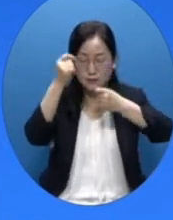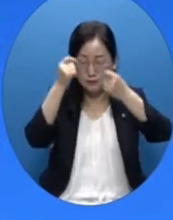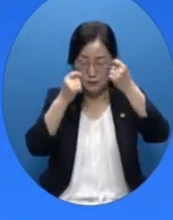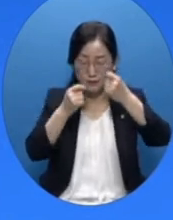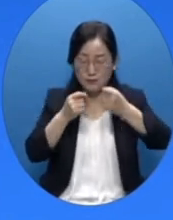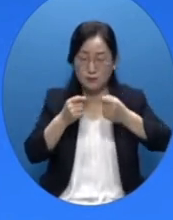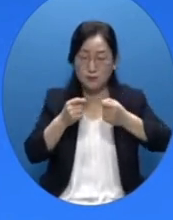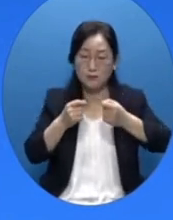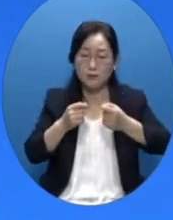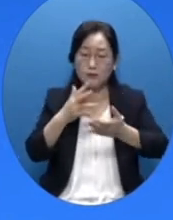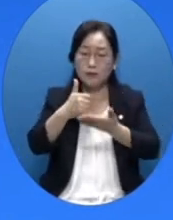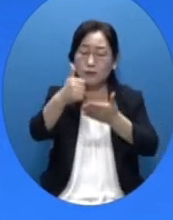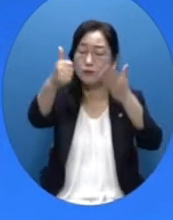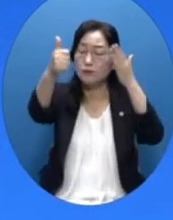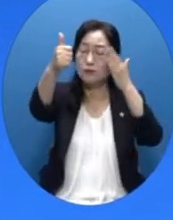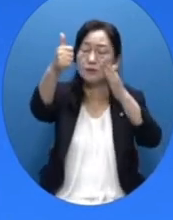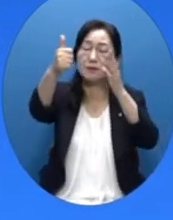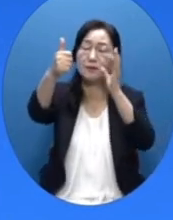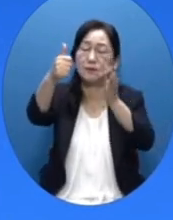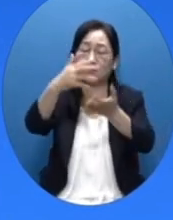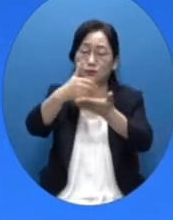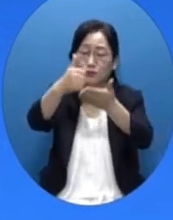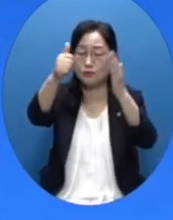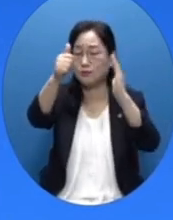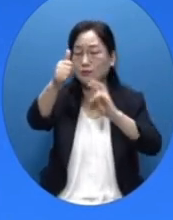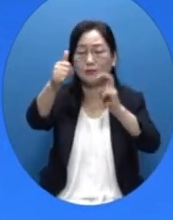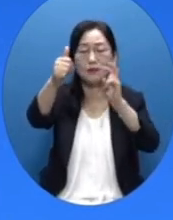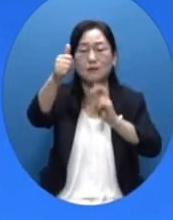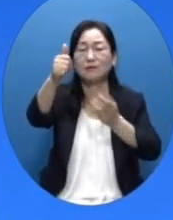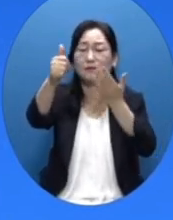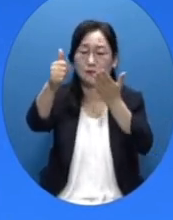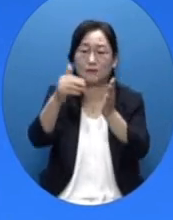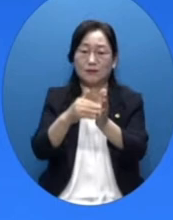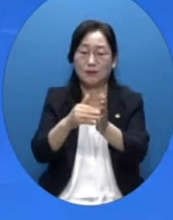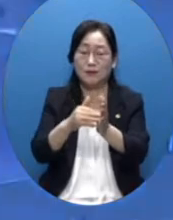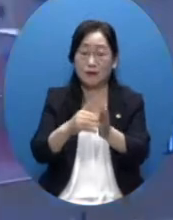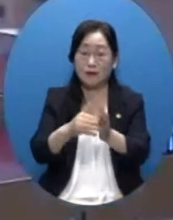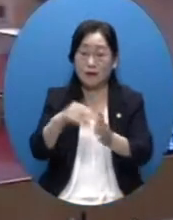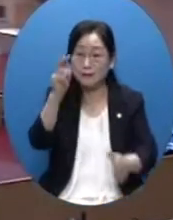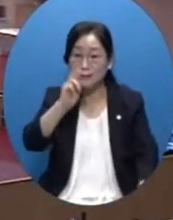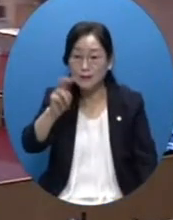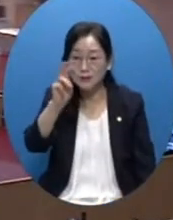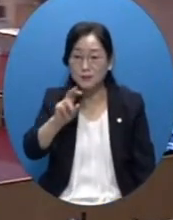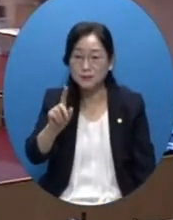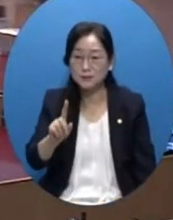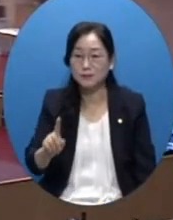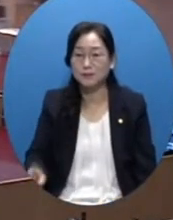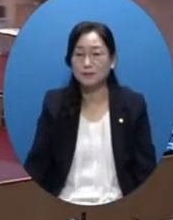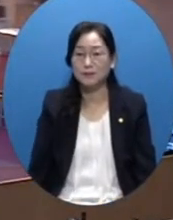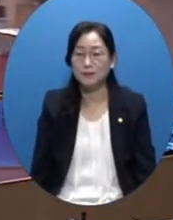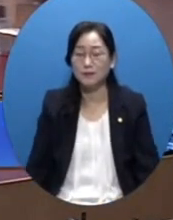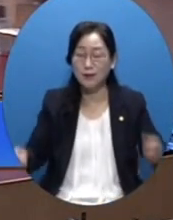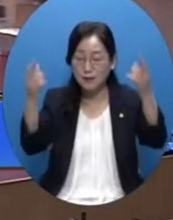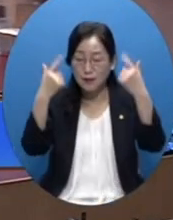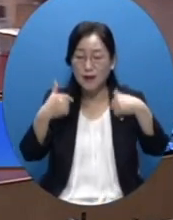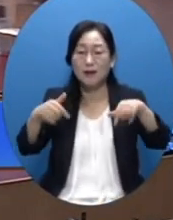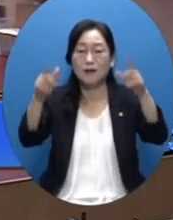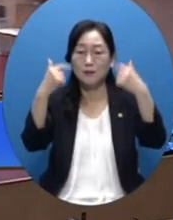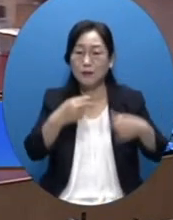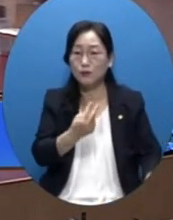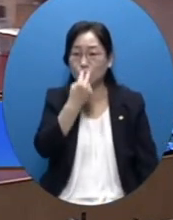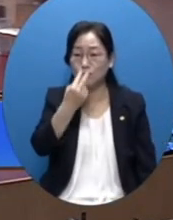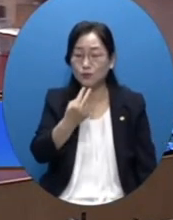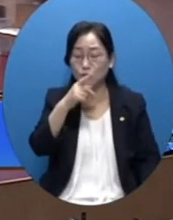주님만 바라보며 쥐며 차였습니다 그래서 그 찬성을 지은 것입니다 날마다 숨쉬는